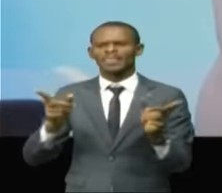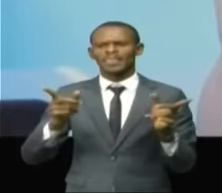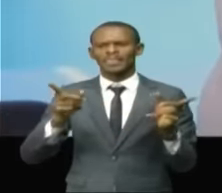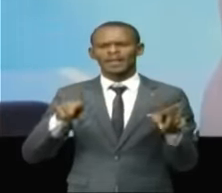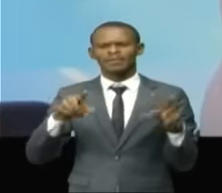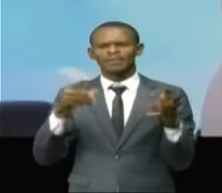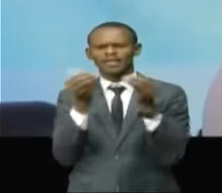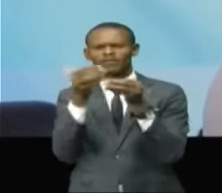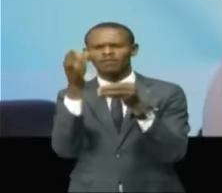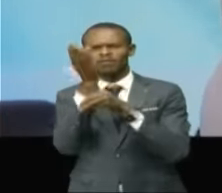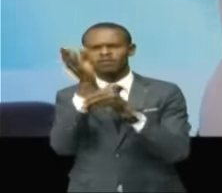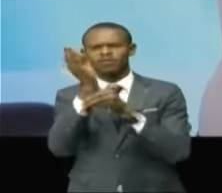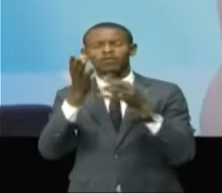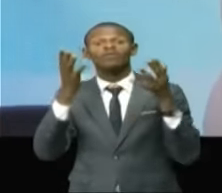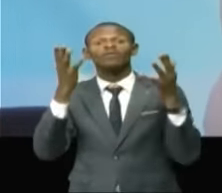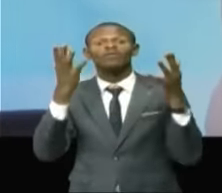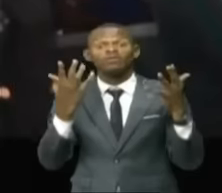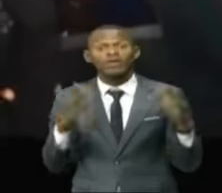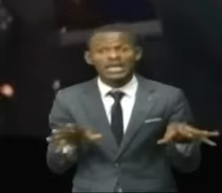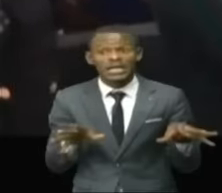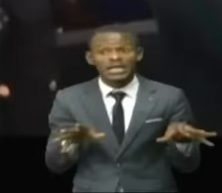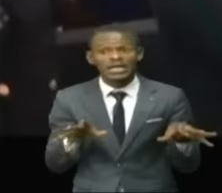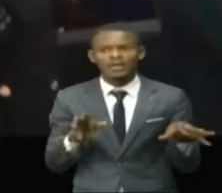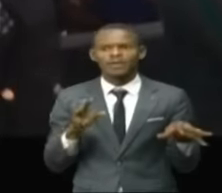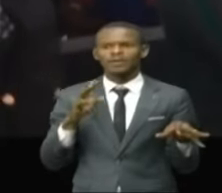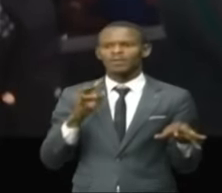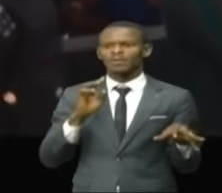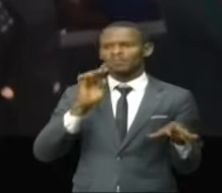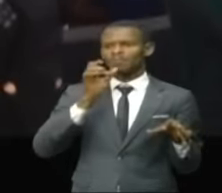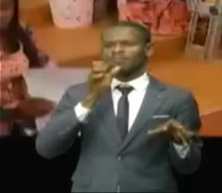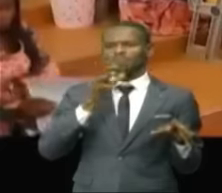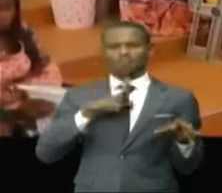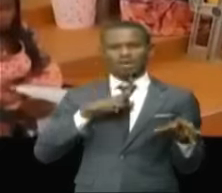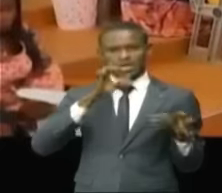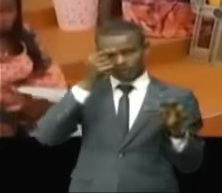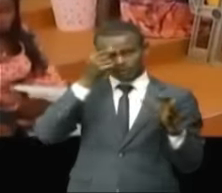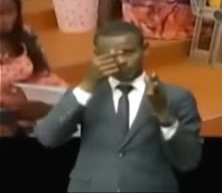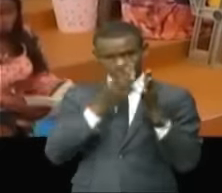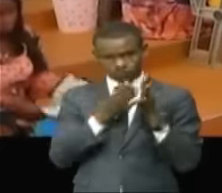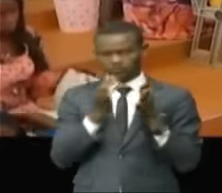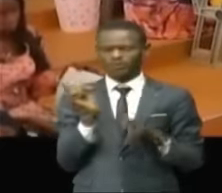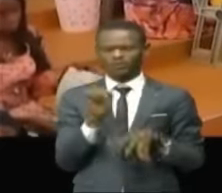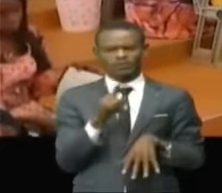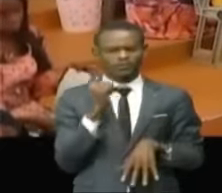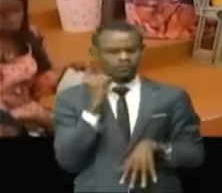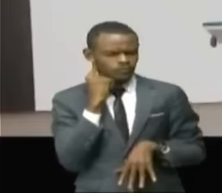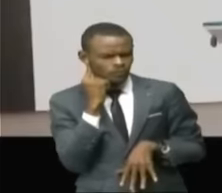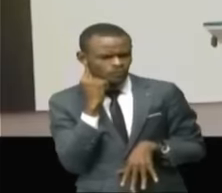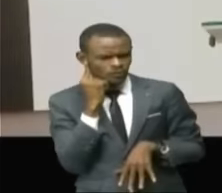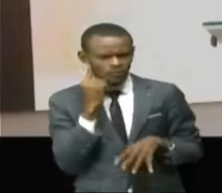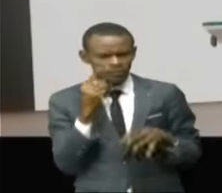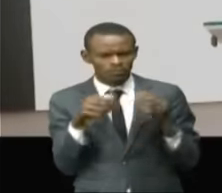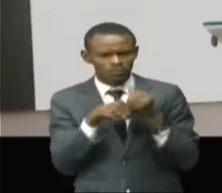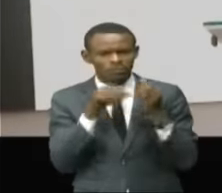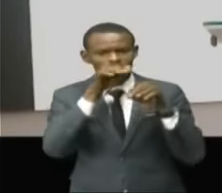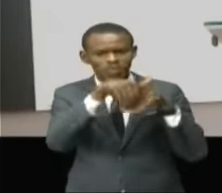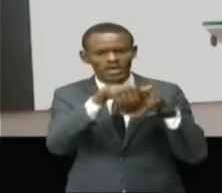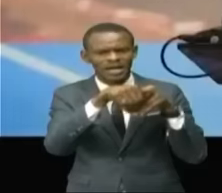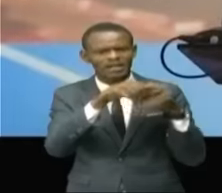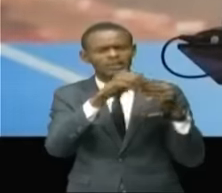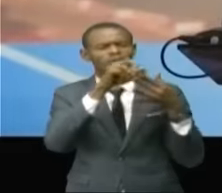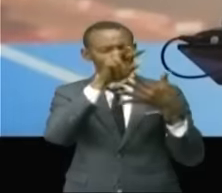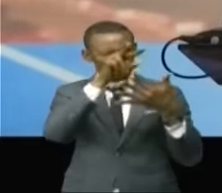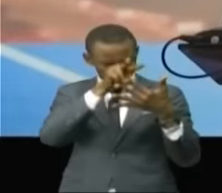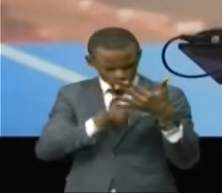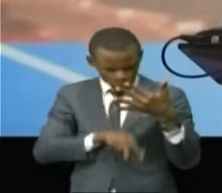du Lualaba, Fifi Masuka Saini, a noté la pertinence des résolutions des panélistes et invité toutes les parties prenantes à